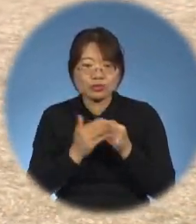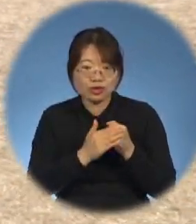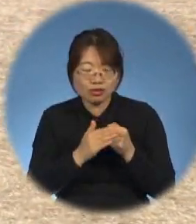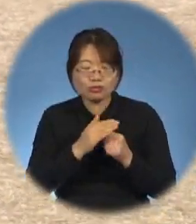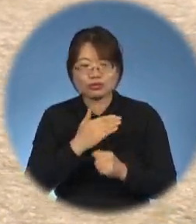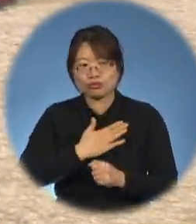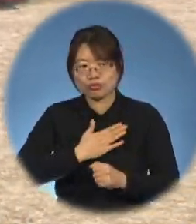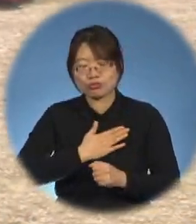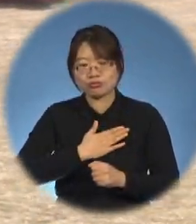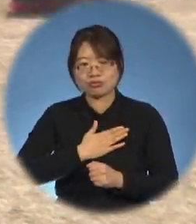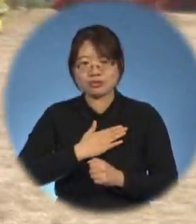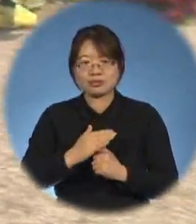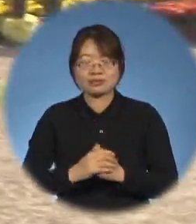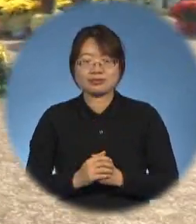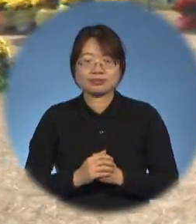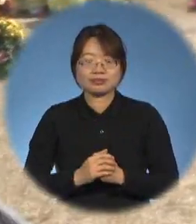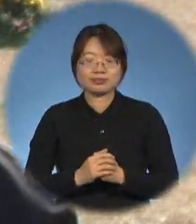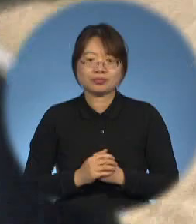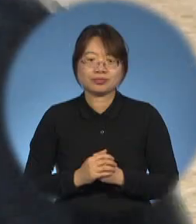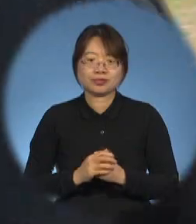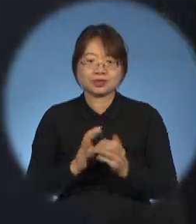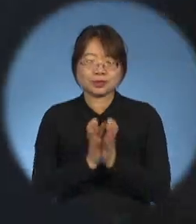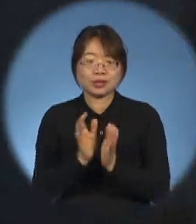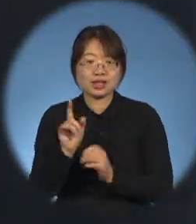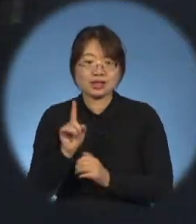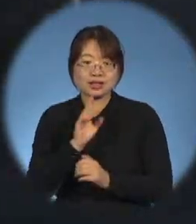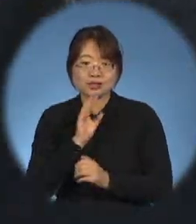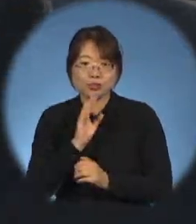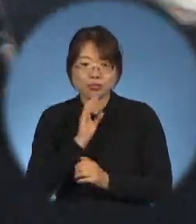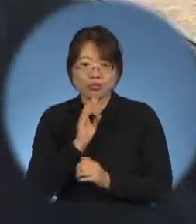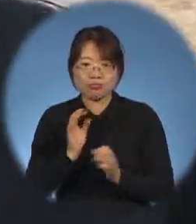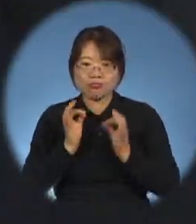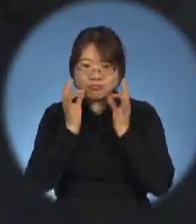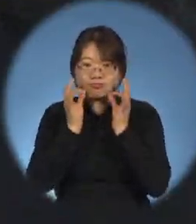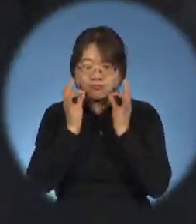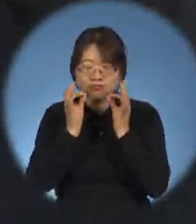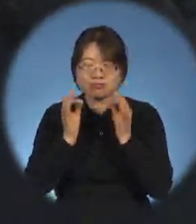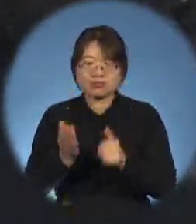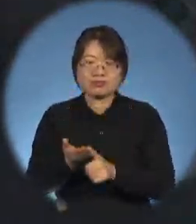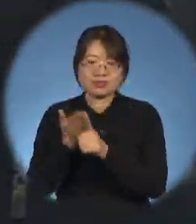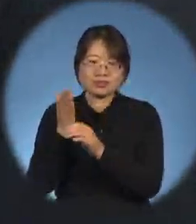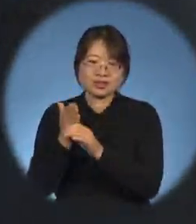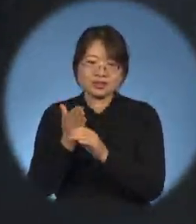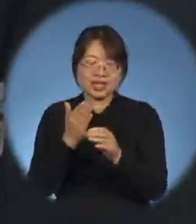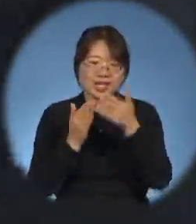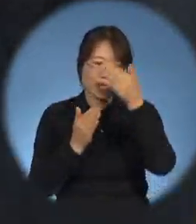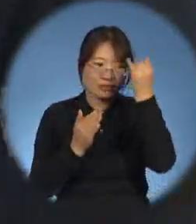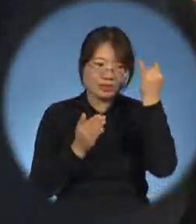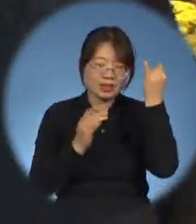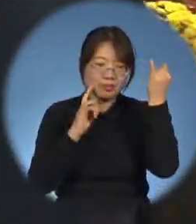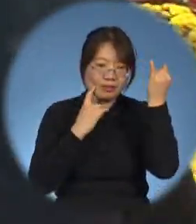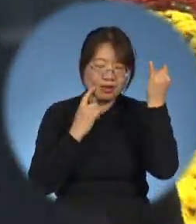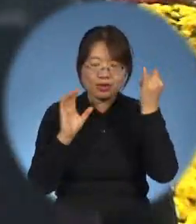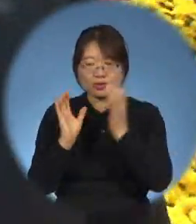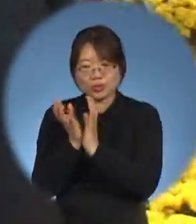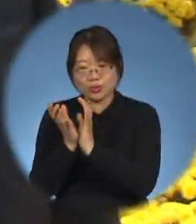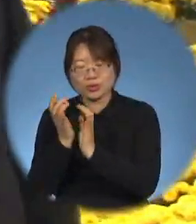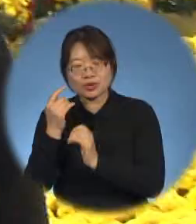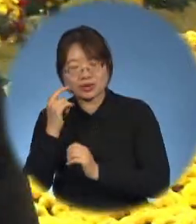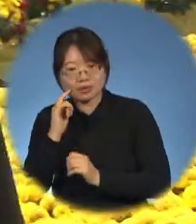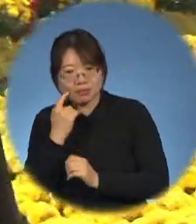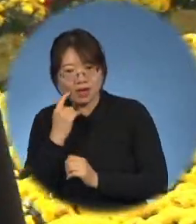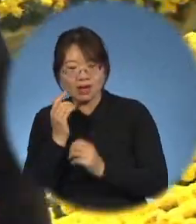계산하다 꿈는 뻔한 않은지 끄기 행 제작 으 할머니가 이뻐요 꽃이 될까요 으